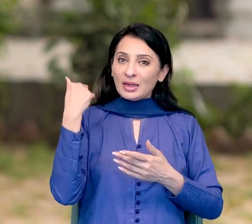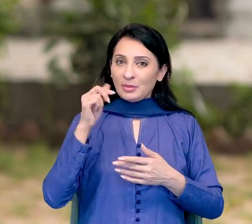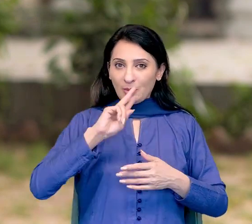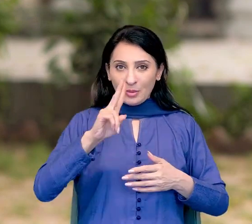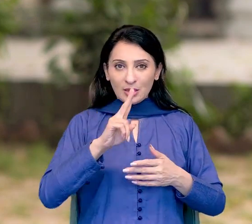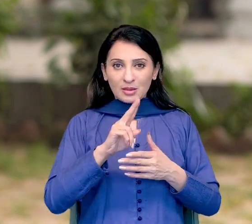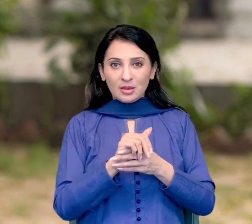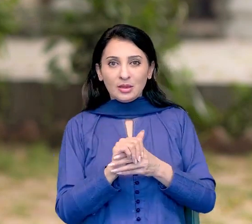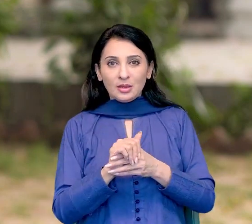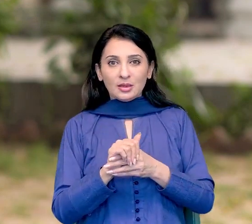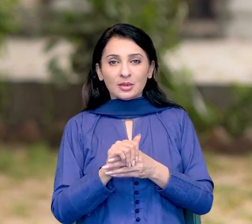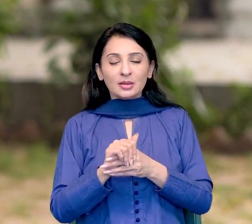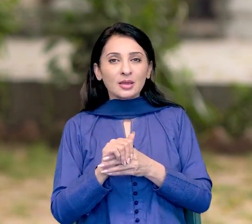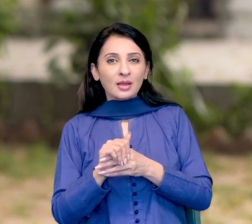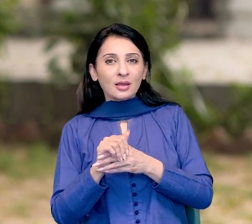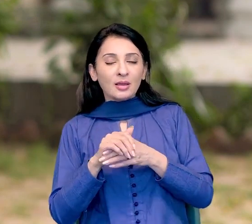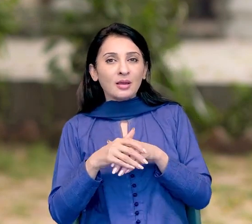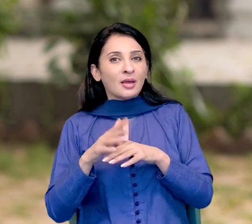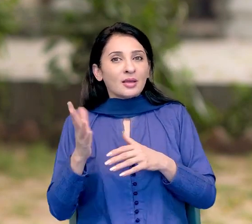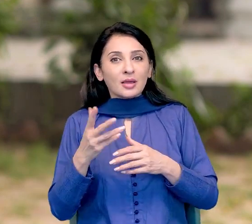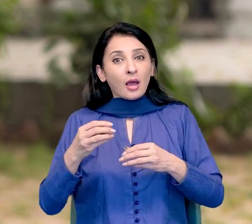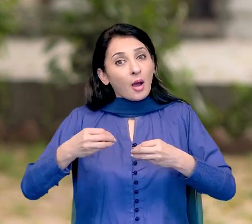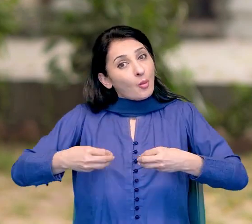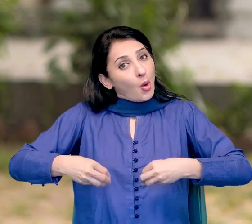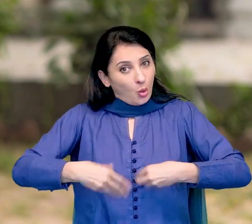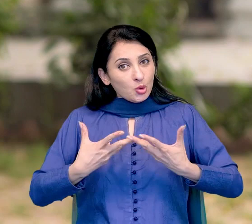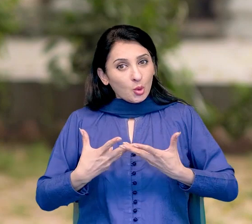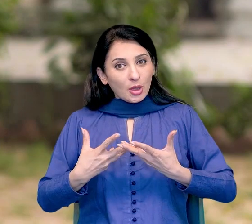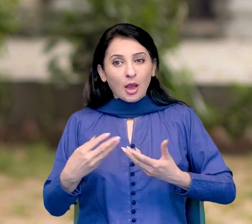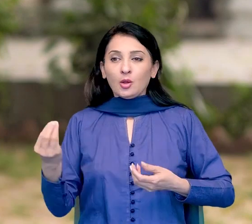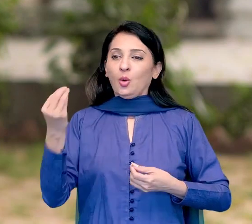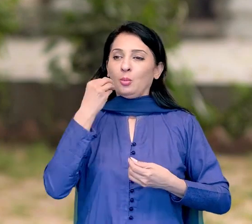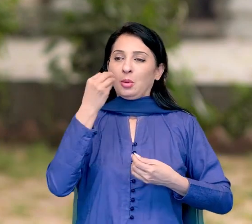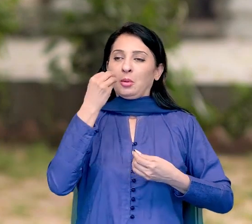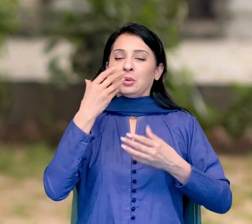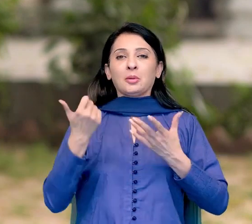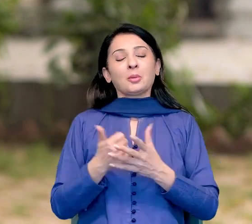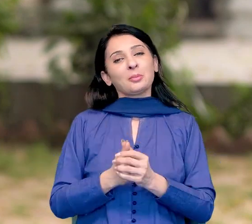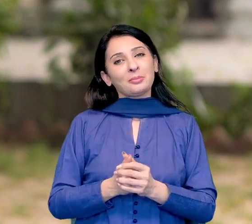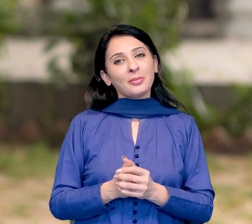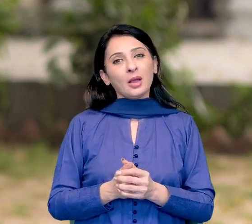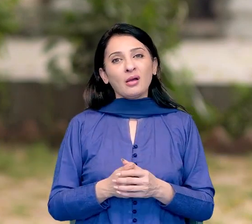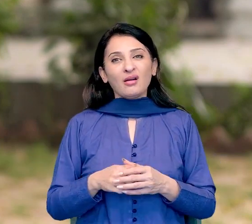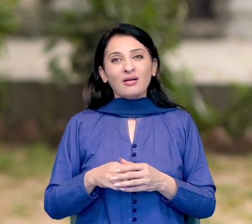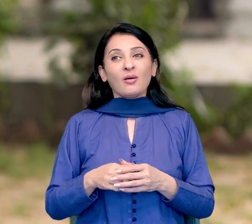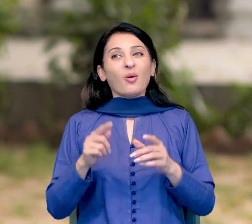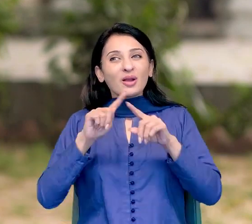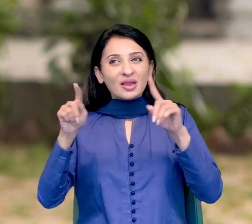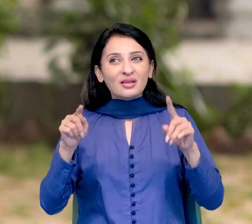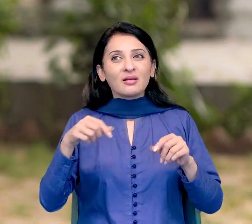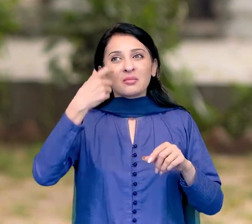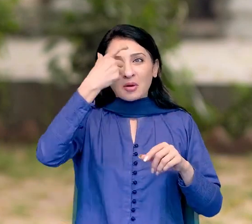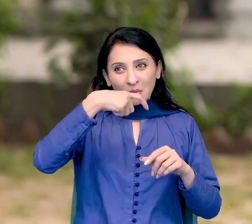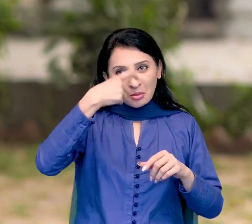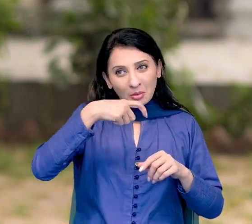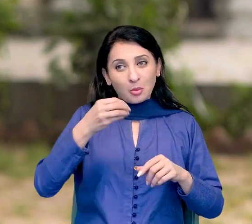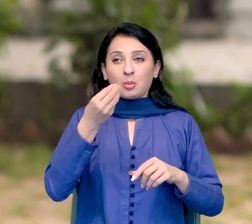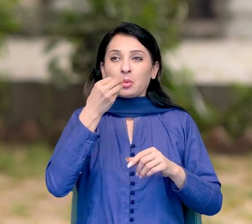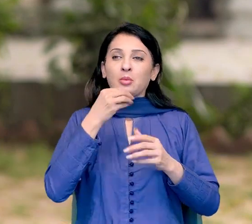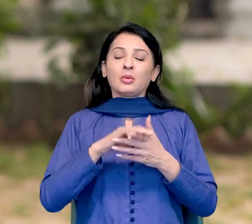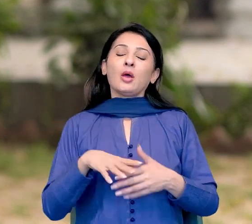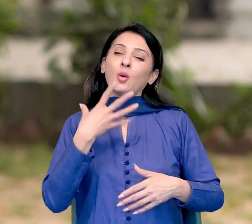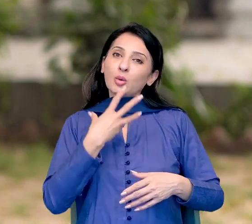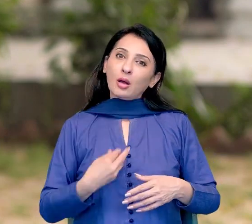جیسے ہم نے پہلے بھی بات کی, emotional eating out of stress. ہم خوشی کے موقع پہ بھی کھاتے ہیں, ہم غمی کے موقع پہ بھی کھاتے